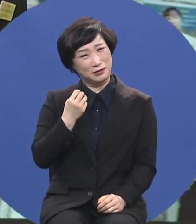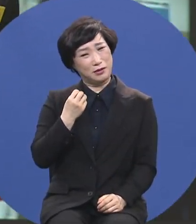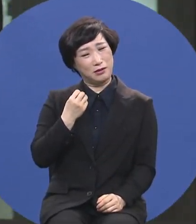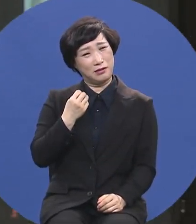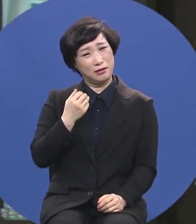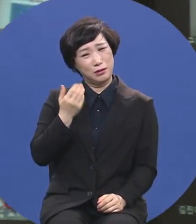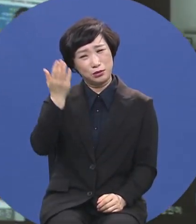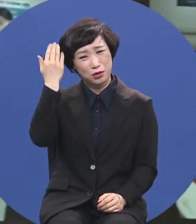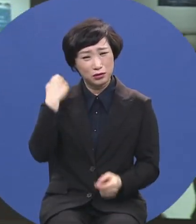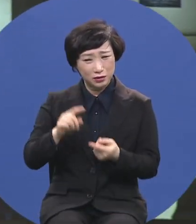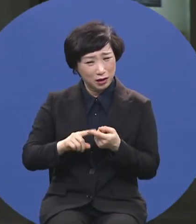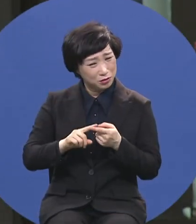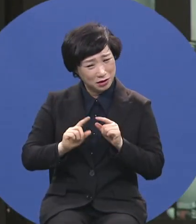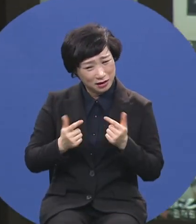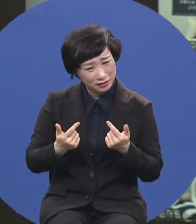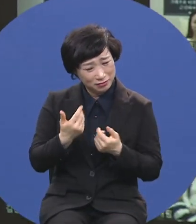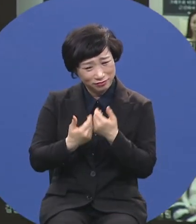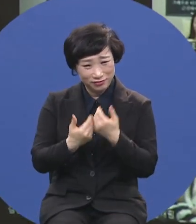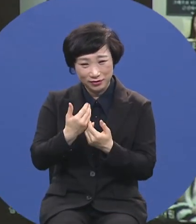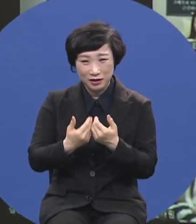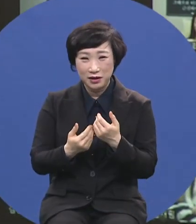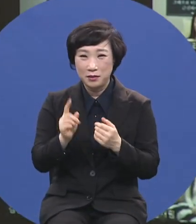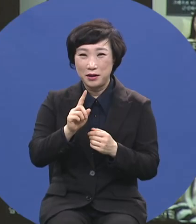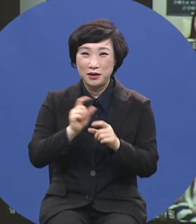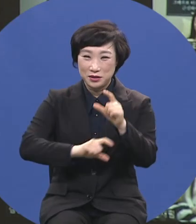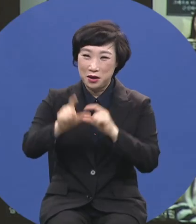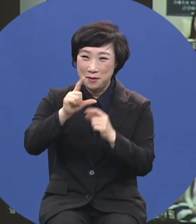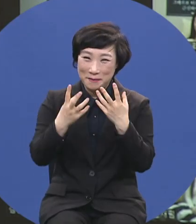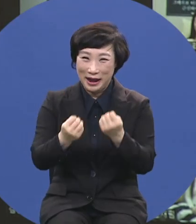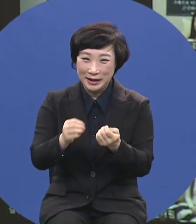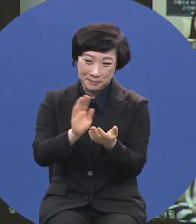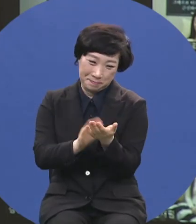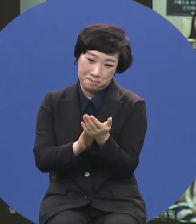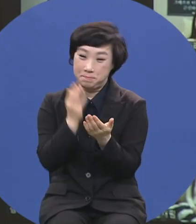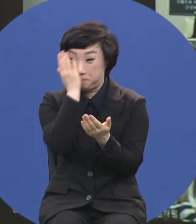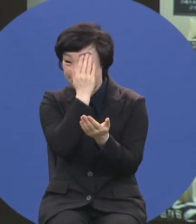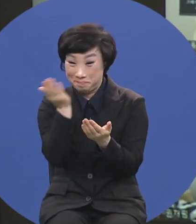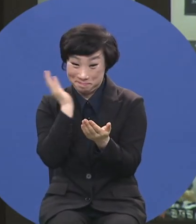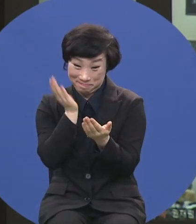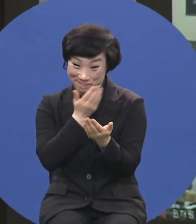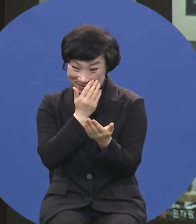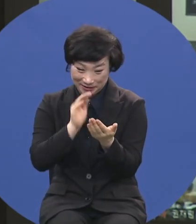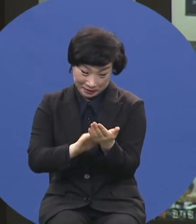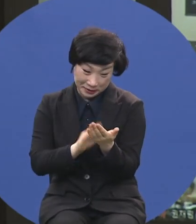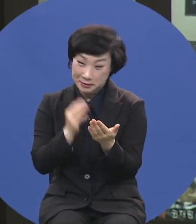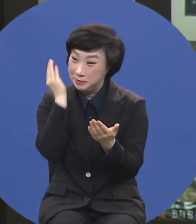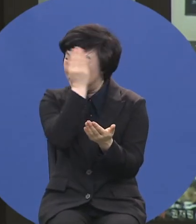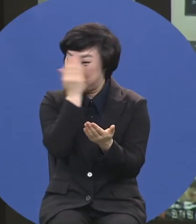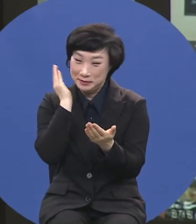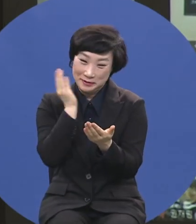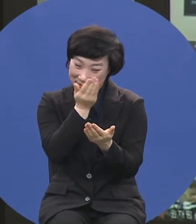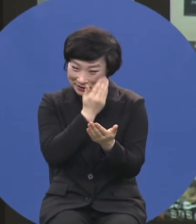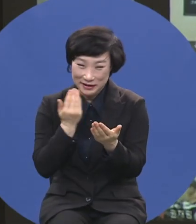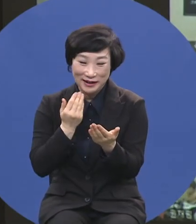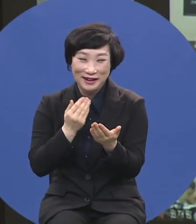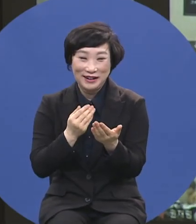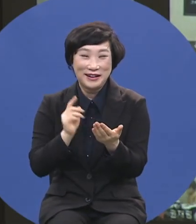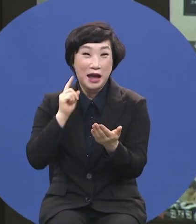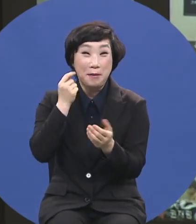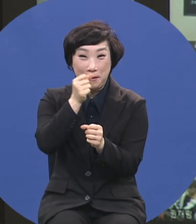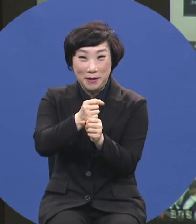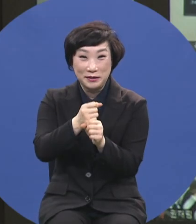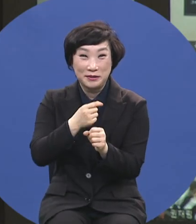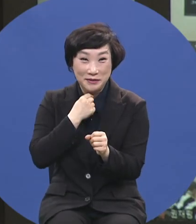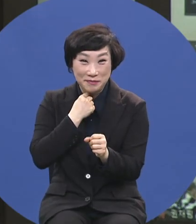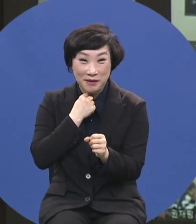그전 같지 않다. 아무래도 더 많이 때려서 뭔가 좀 제대로